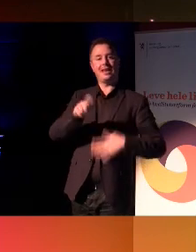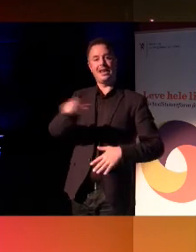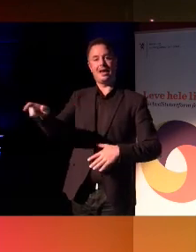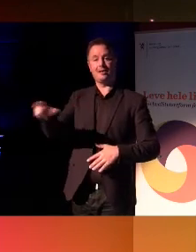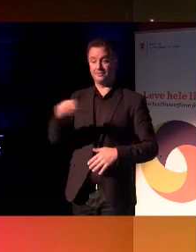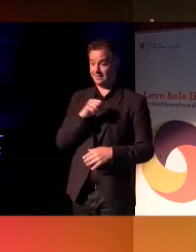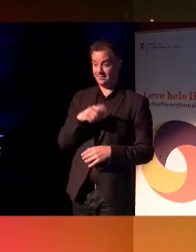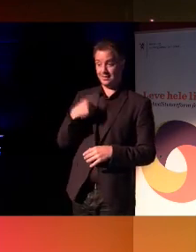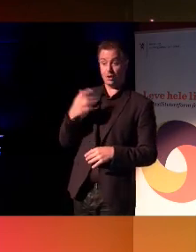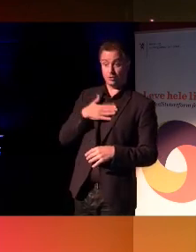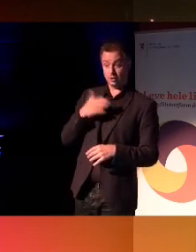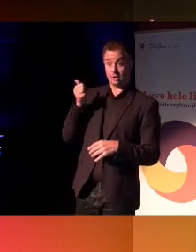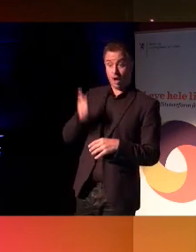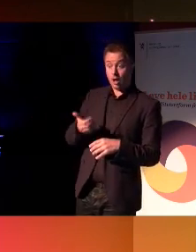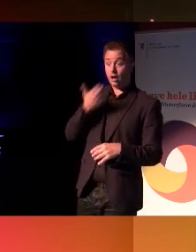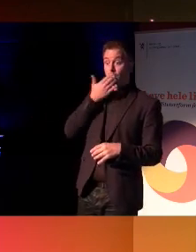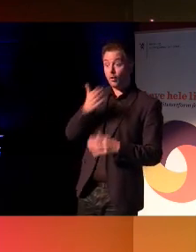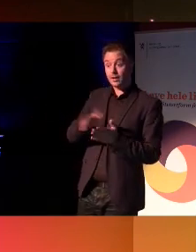måte.